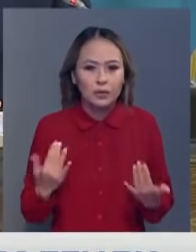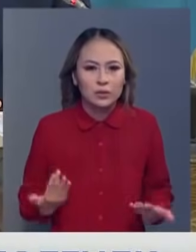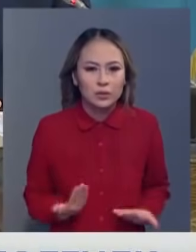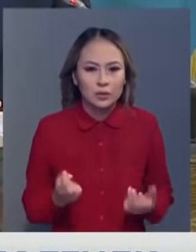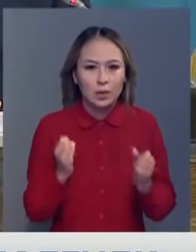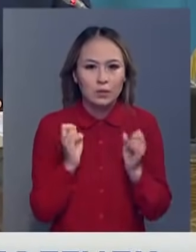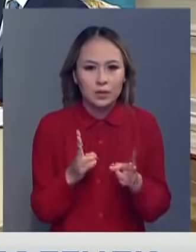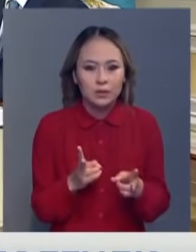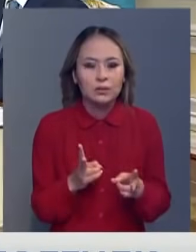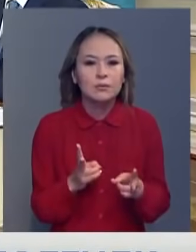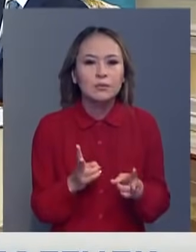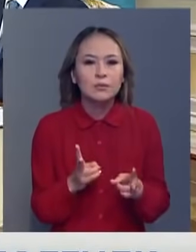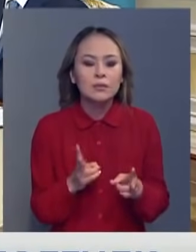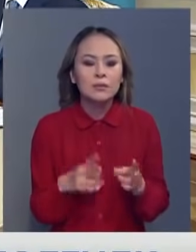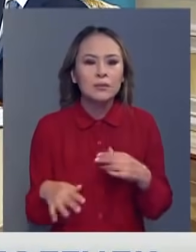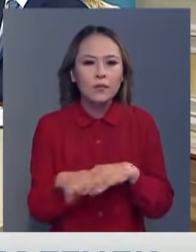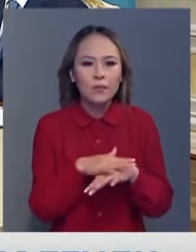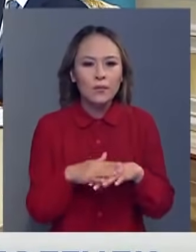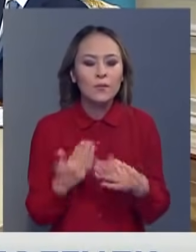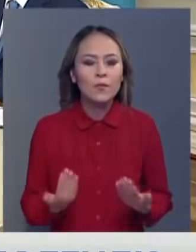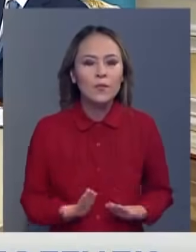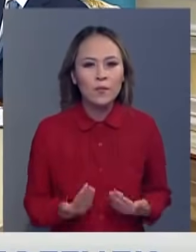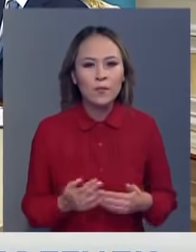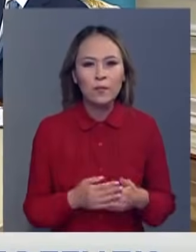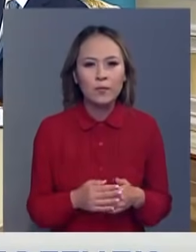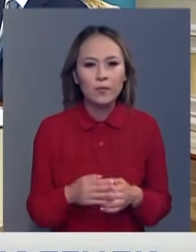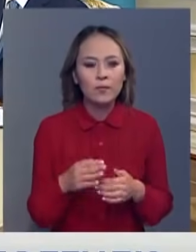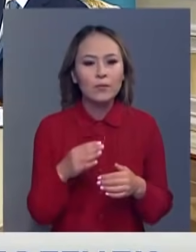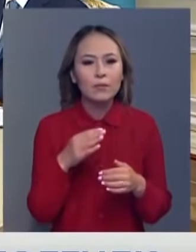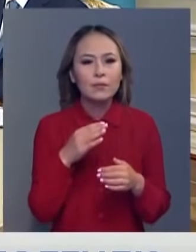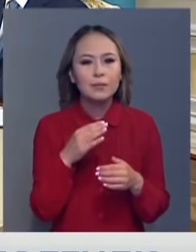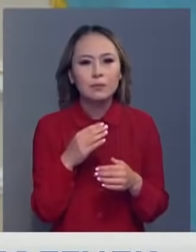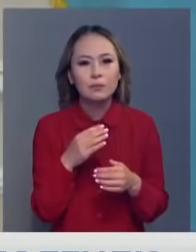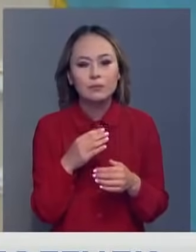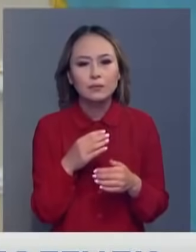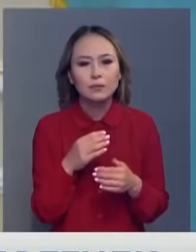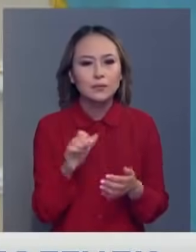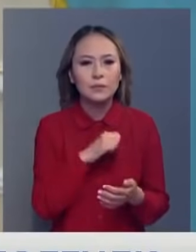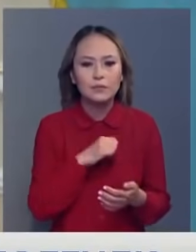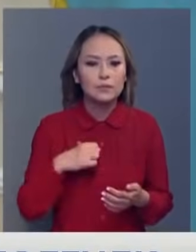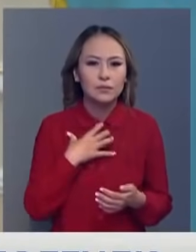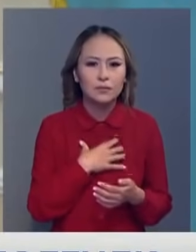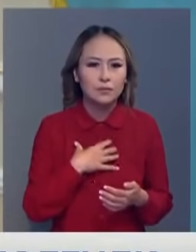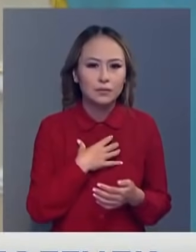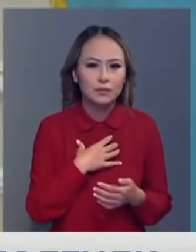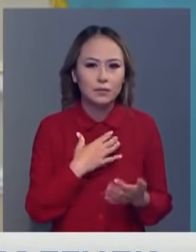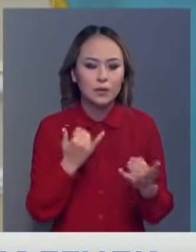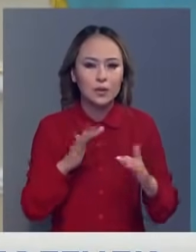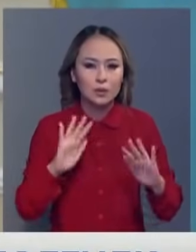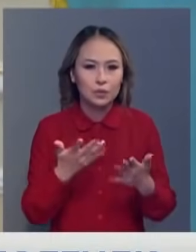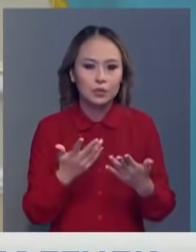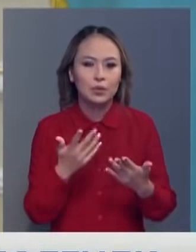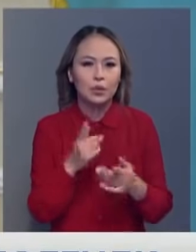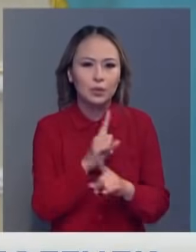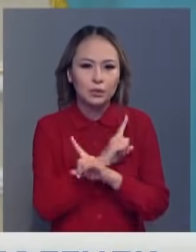қауіп төндіріп, халықтың әл-ауқатына нұқсан келтіруде. Ең алдымен осы кеселден